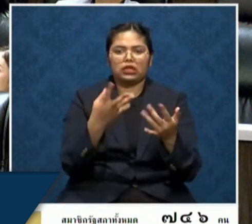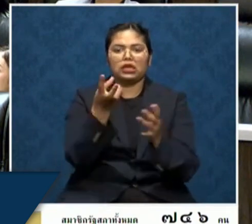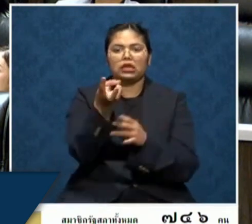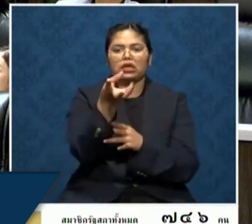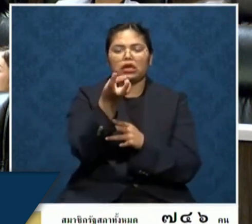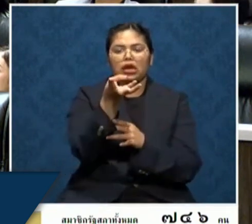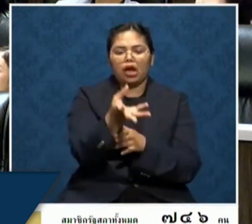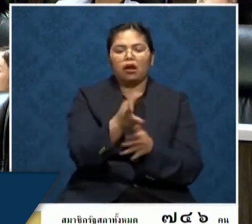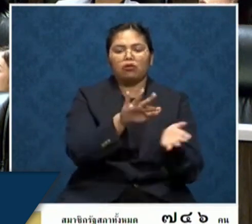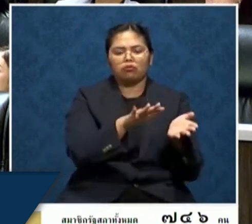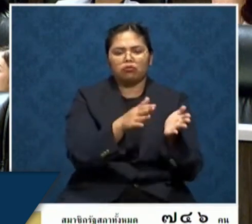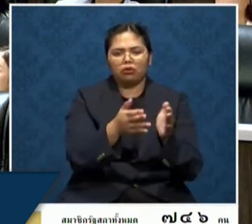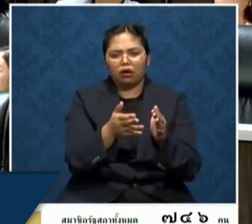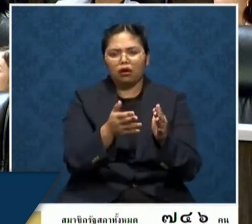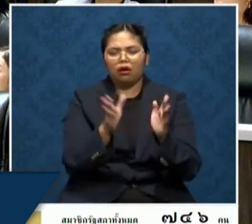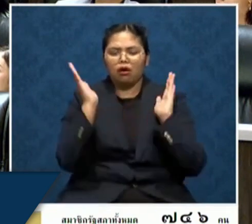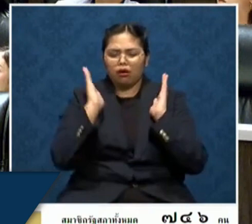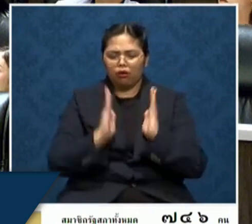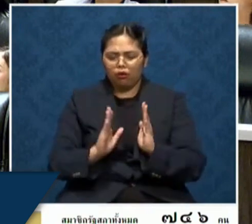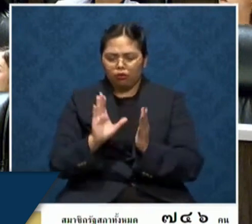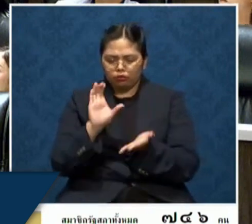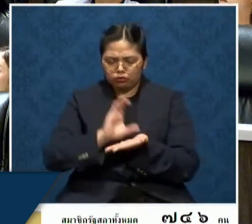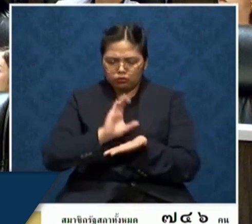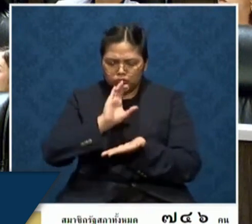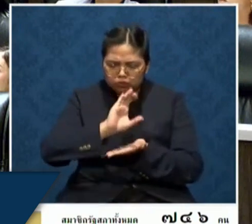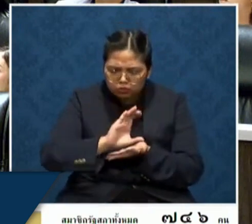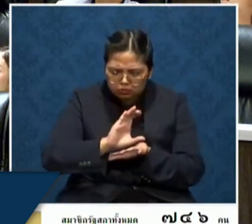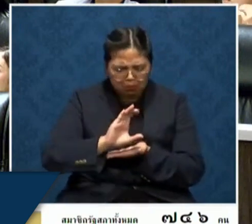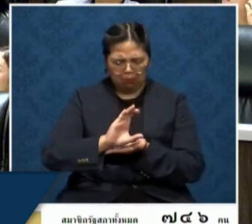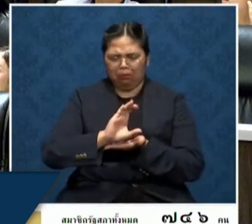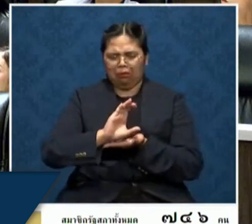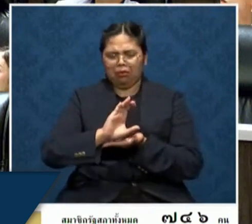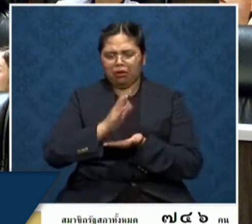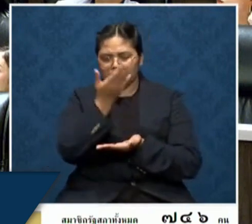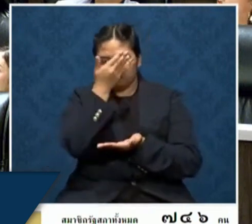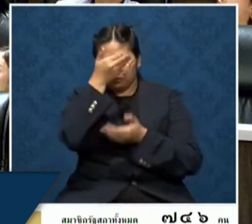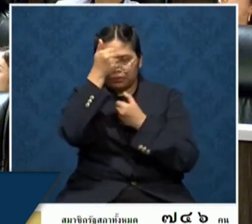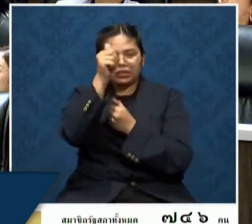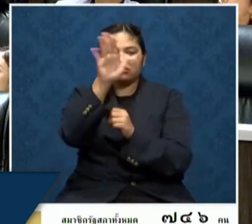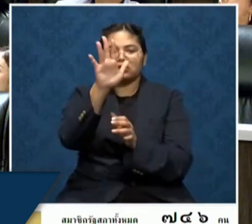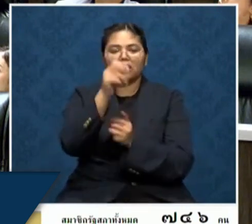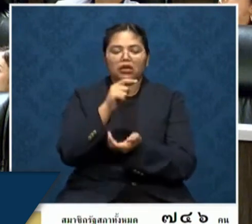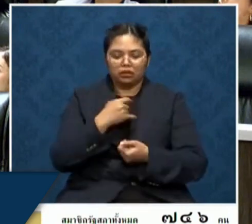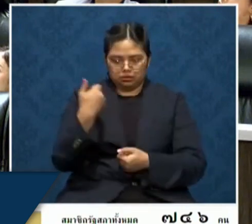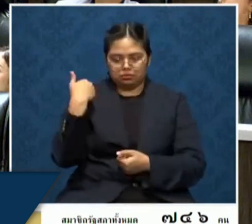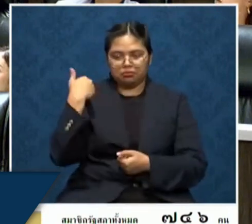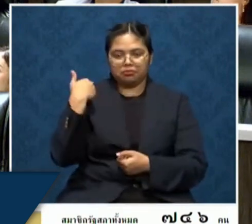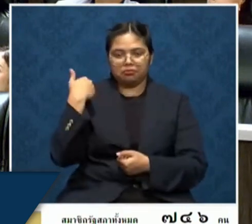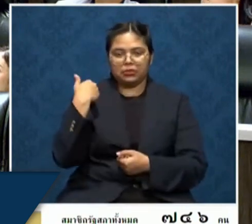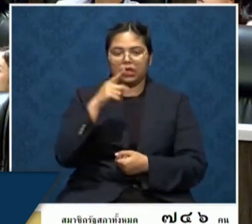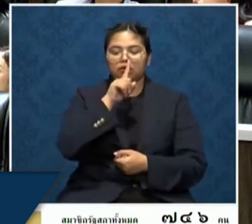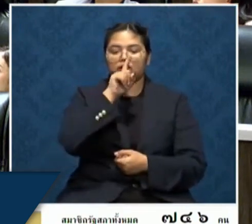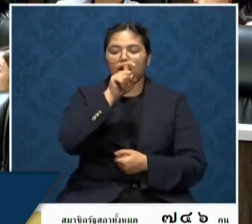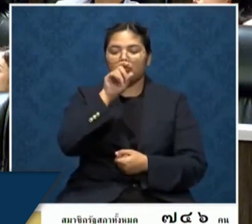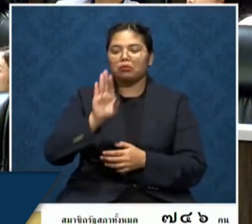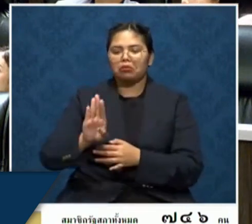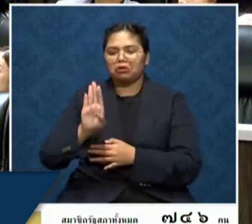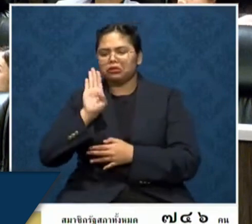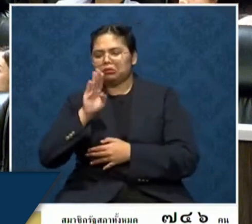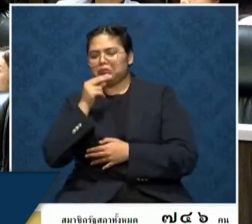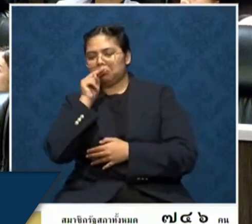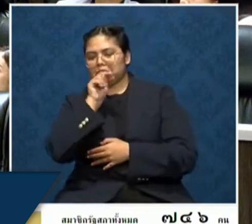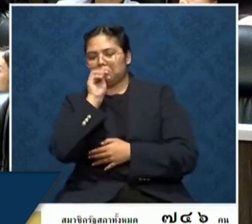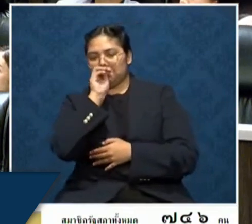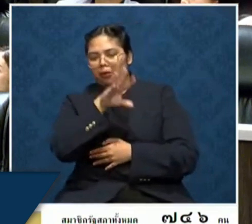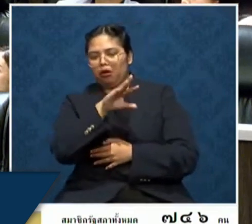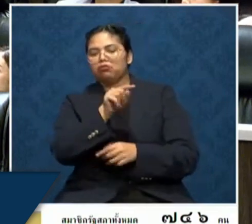นักลงทุนก็ยังไม่สนใจนักลงทุนหลายรายถึงกับใช้คำว่าถึงทางตันคำถามคือภาคเอกชนบอกถึงทางตันแล้ว